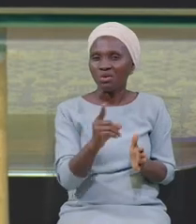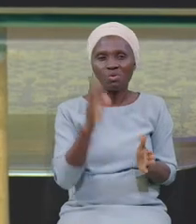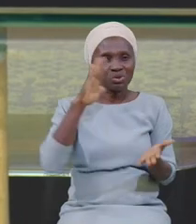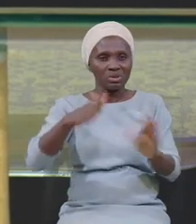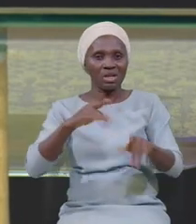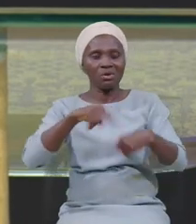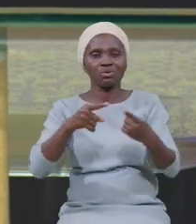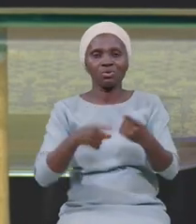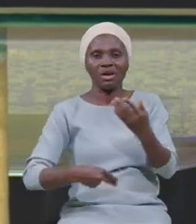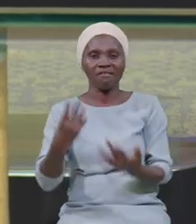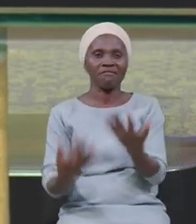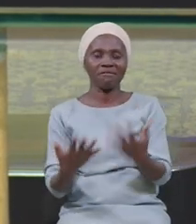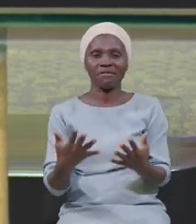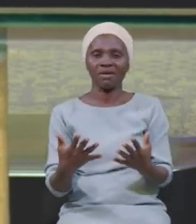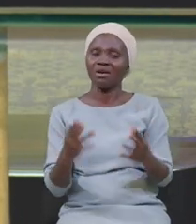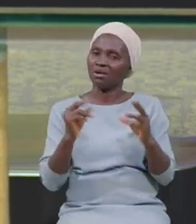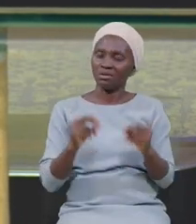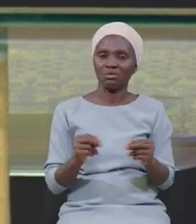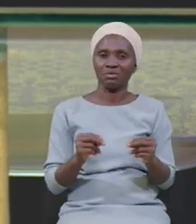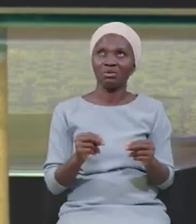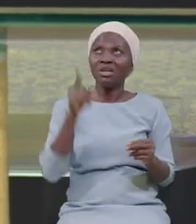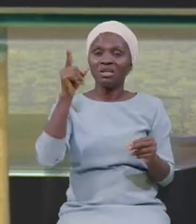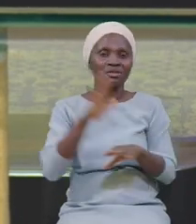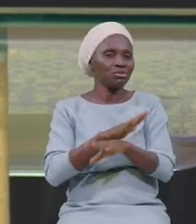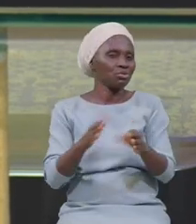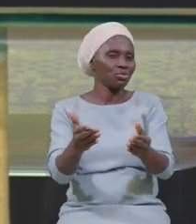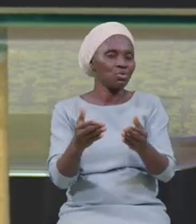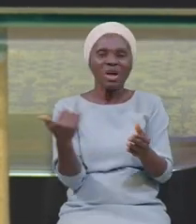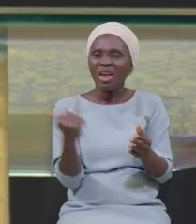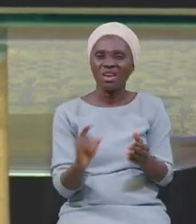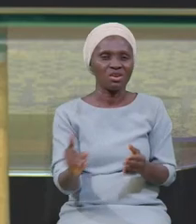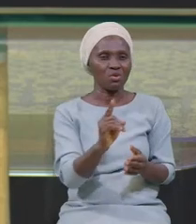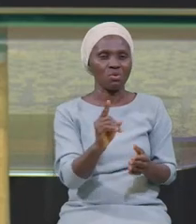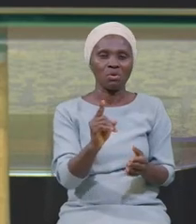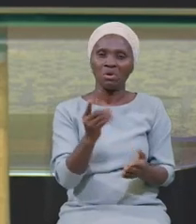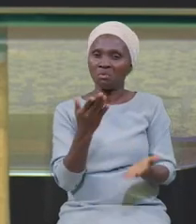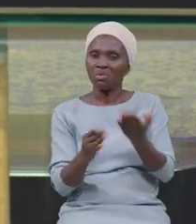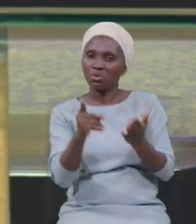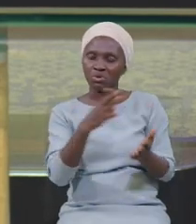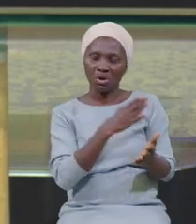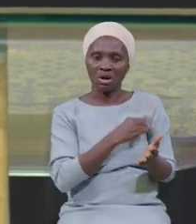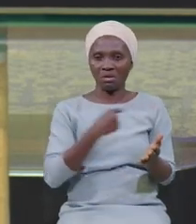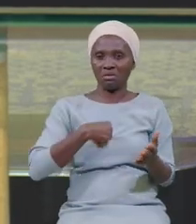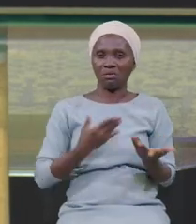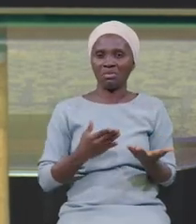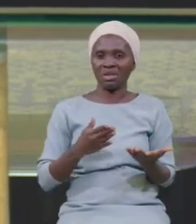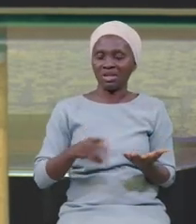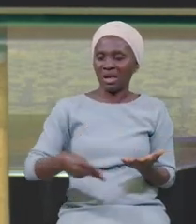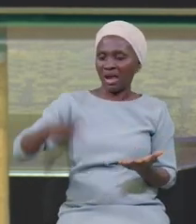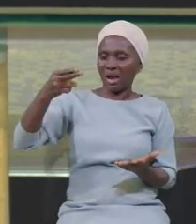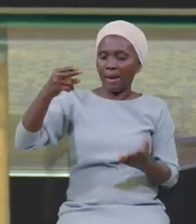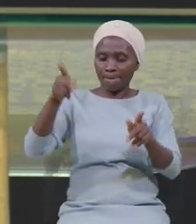la personne, vous ou moi ou toute autre personne, au cadre ou cinq personnes, un roi,